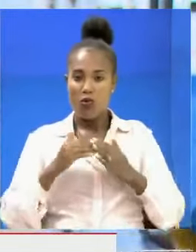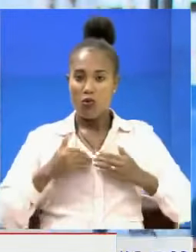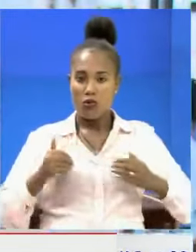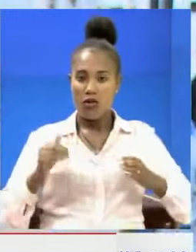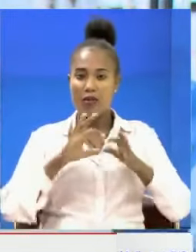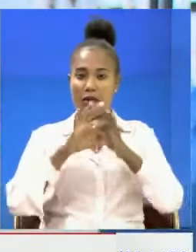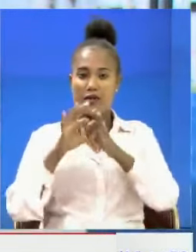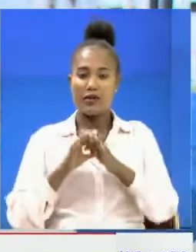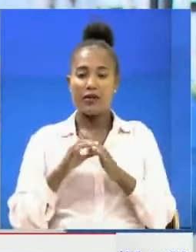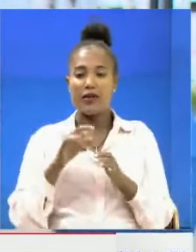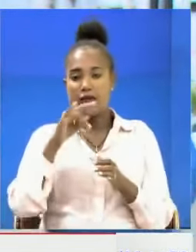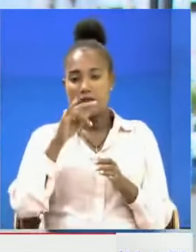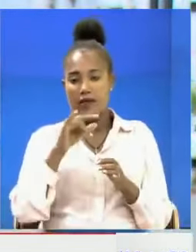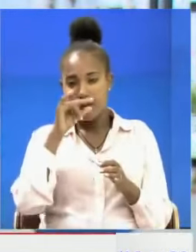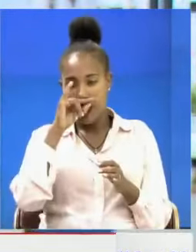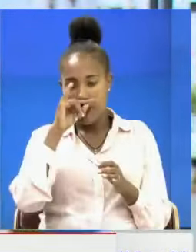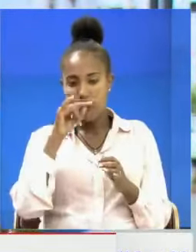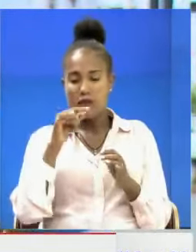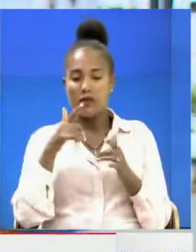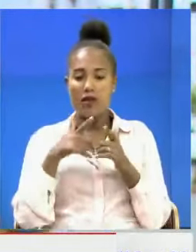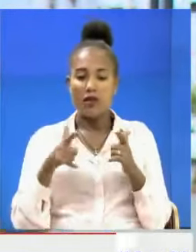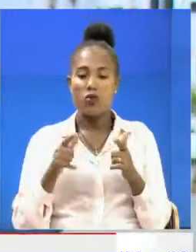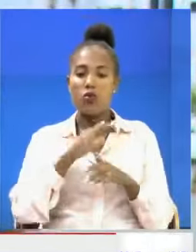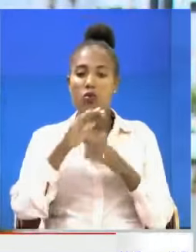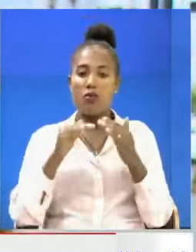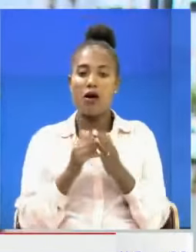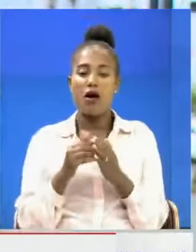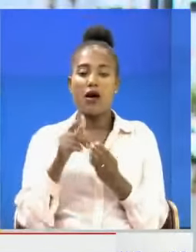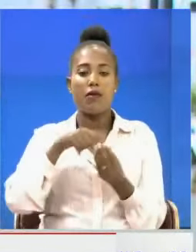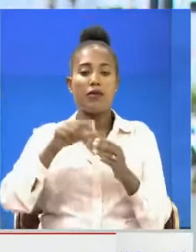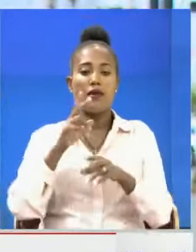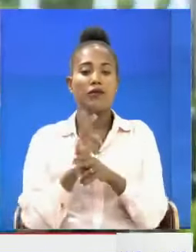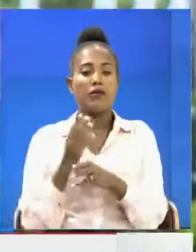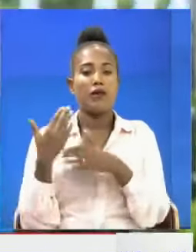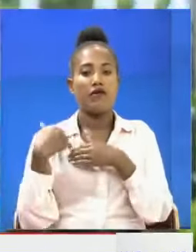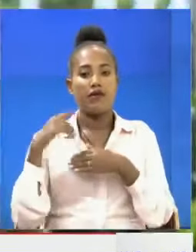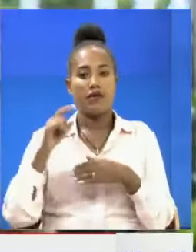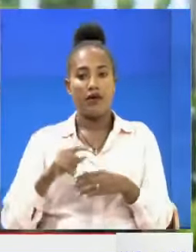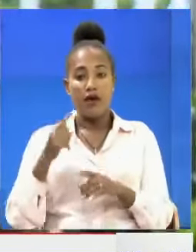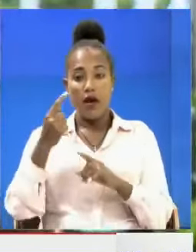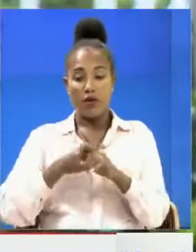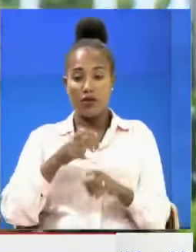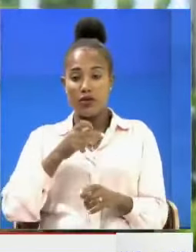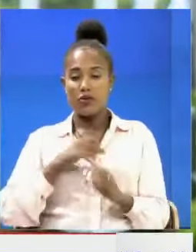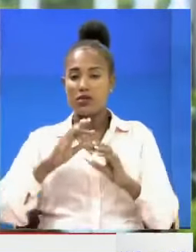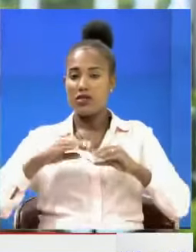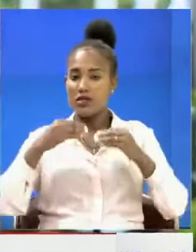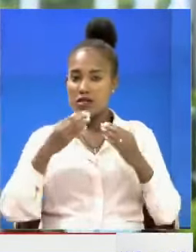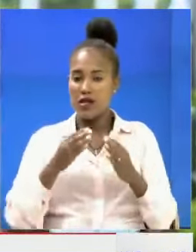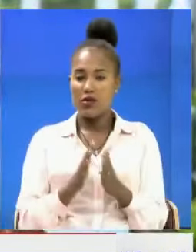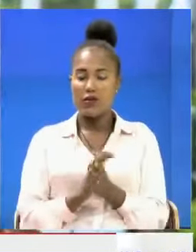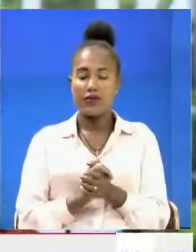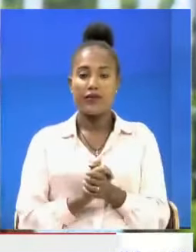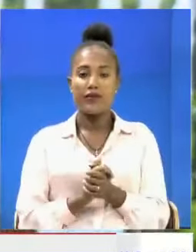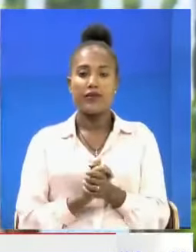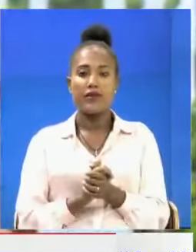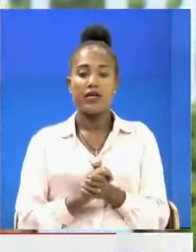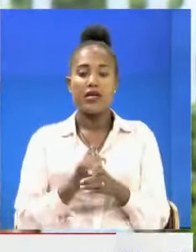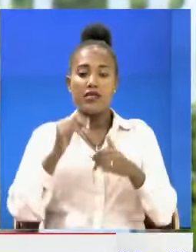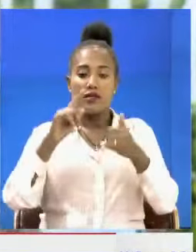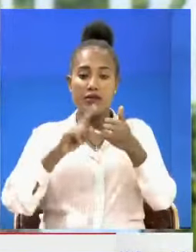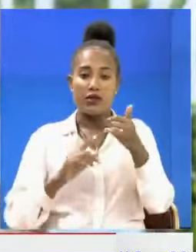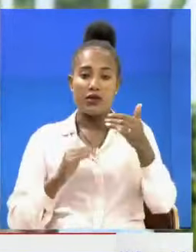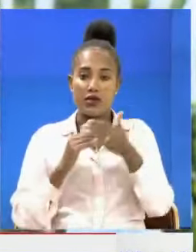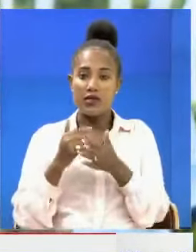ማህበረሰብ፣ ትልቅ ህፃን፣ ወጣት፣ ሽማግሌ ሳይል አካባቢውን የመጠበቅ ኃላፊነት አለበት። አንድ ወር ደሞዜን እየሰጠው ነው። እስከ መጨረሻው